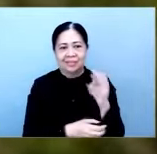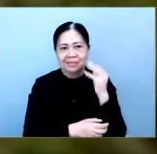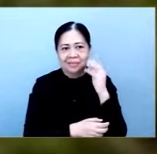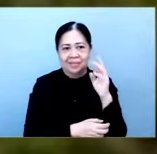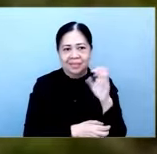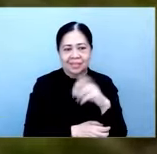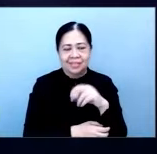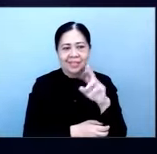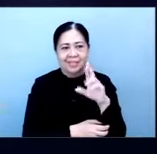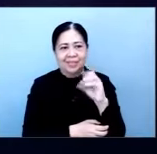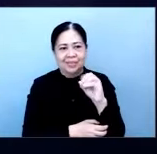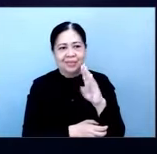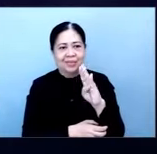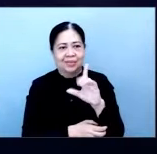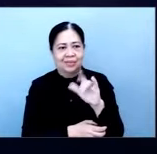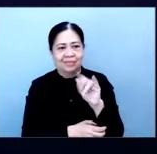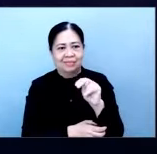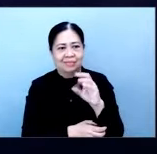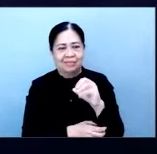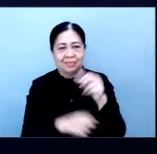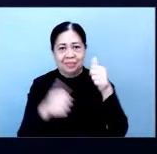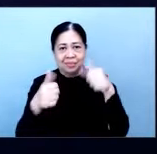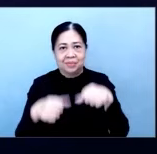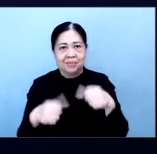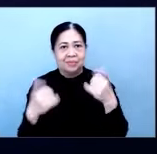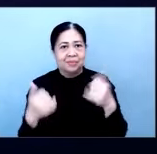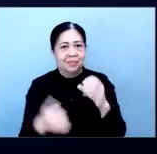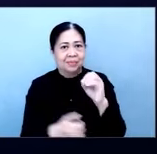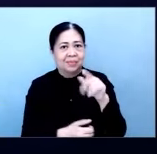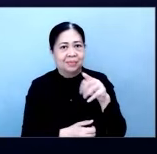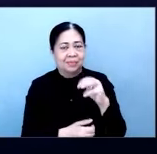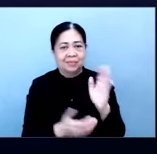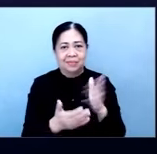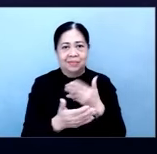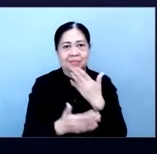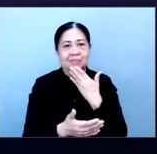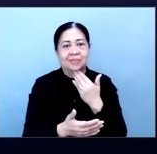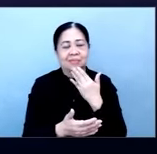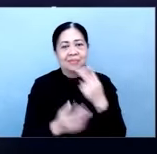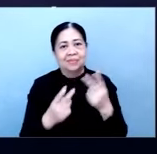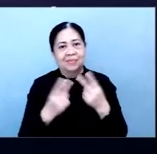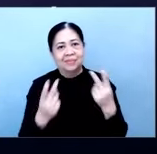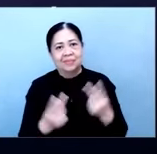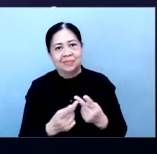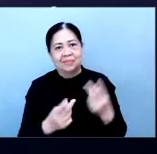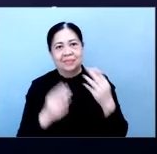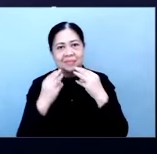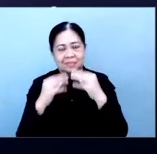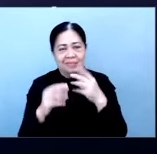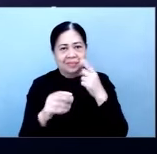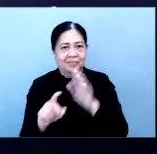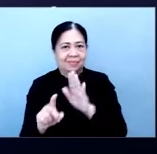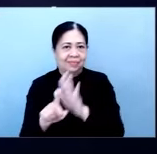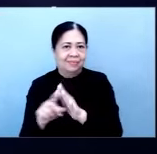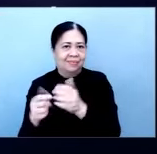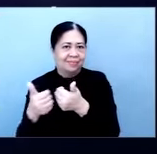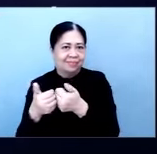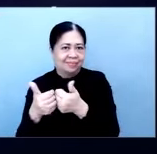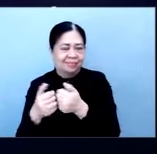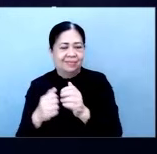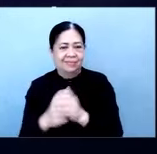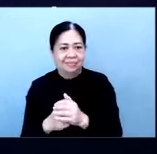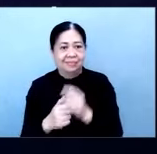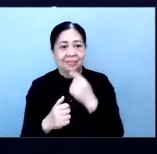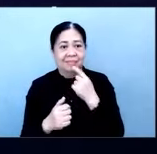at Rico Blanco. Nagpost ngayong araw ang OPM singer ng Sweet Valentine's Message para sa kanyang nobya. Say